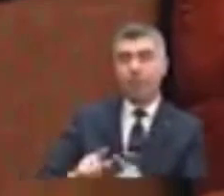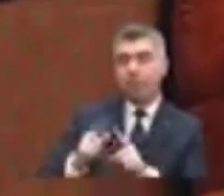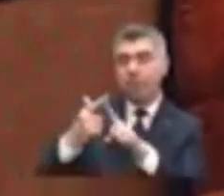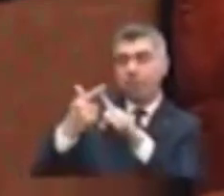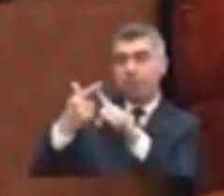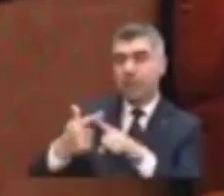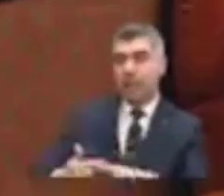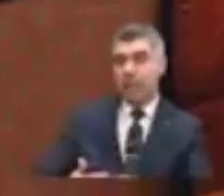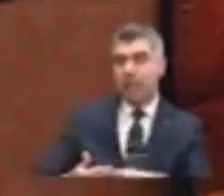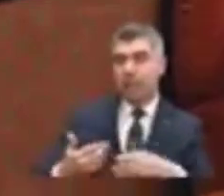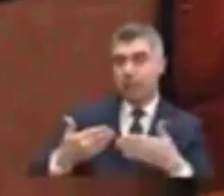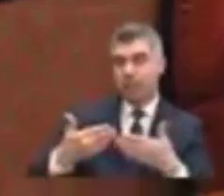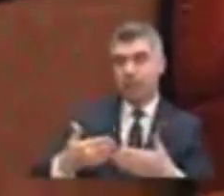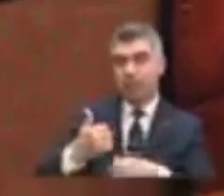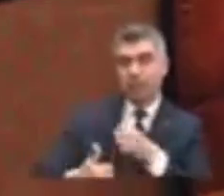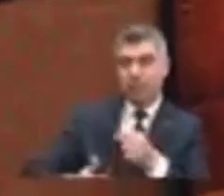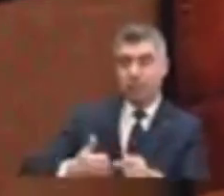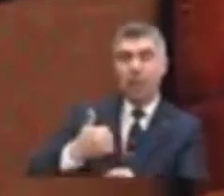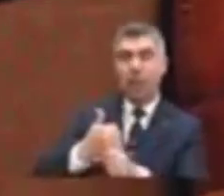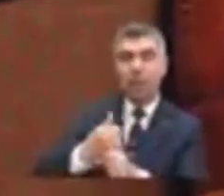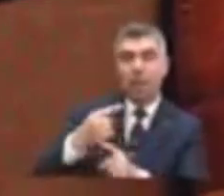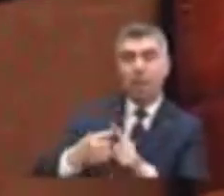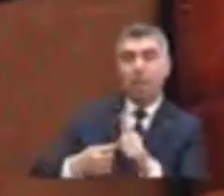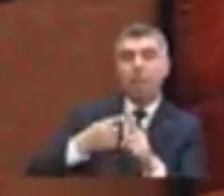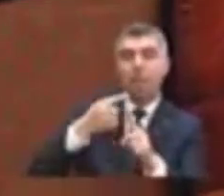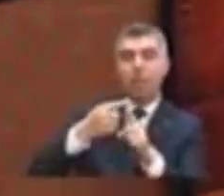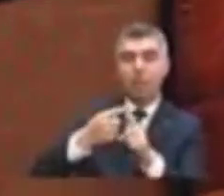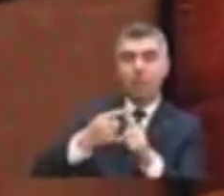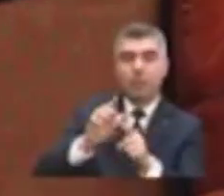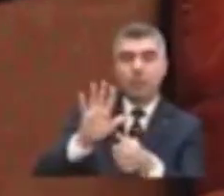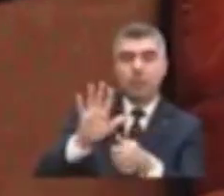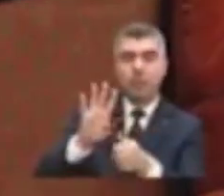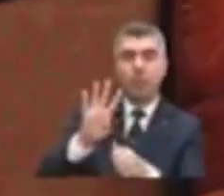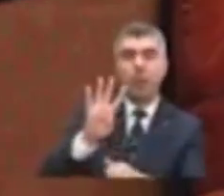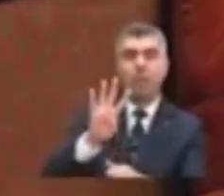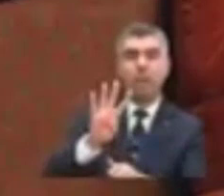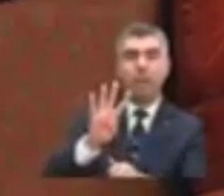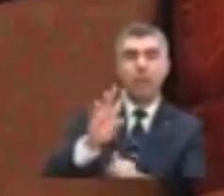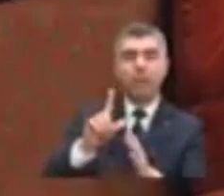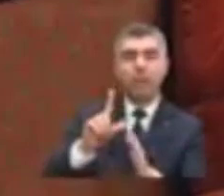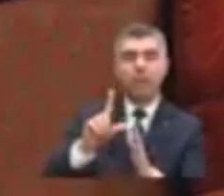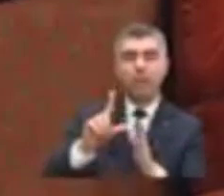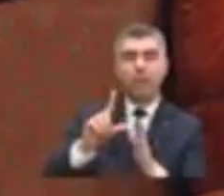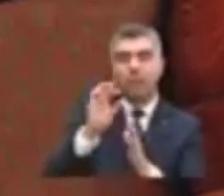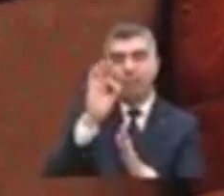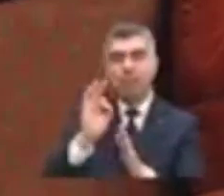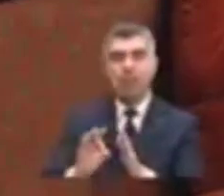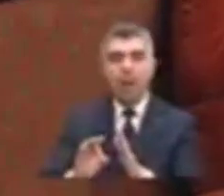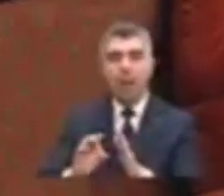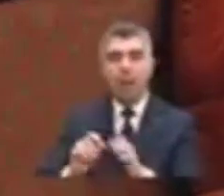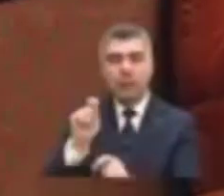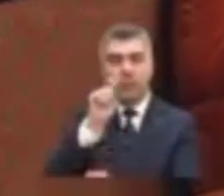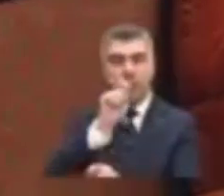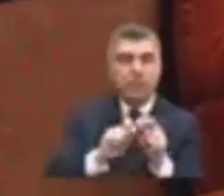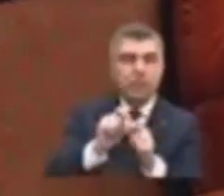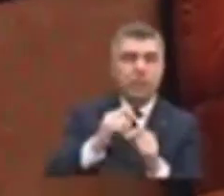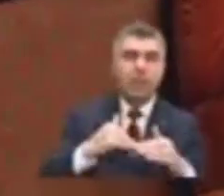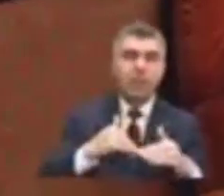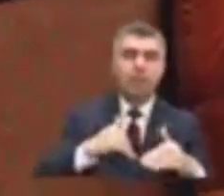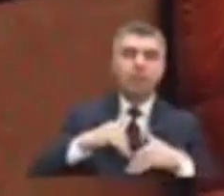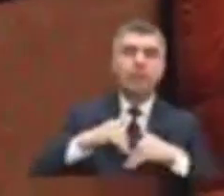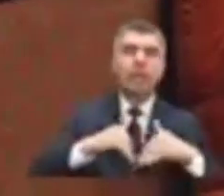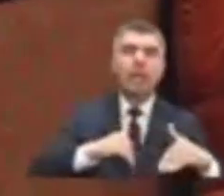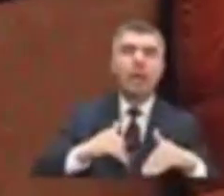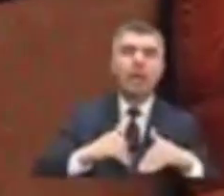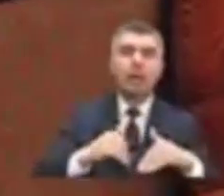الميزانية ديال هذه السنة فرفعنا من النسبة ديال وصلنا 46% ديال الميزانية ديال الطرق كلها غتمشي للصيانة، وكذلك